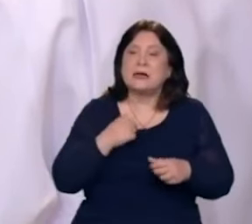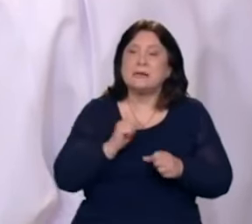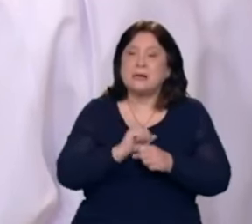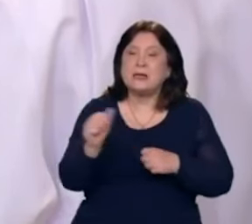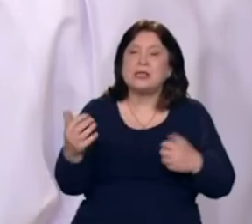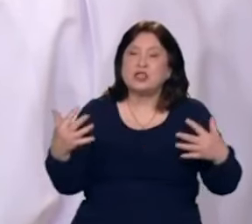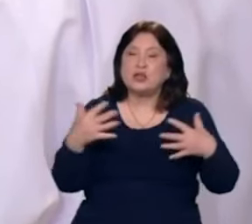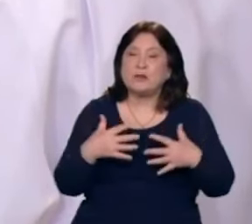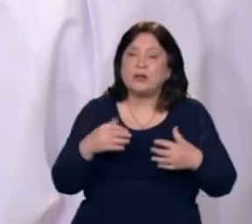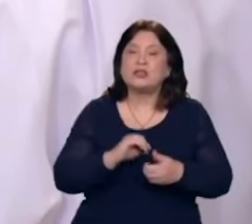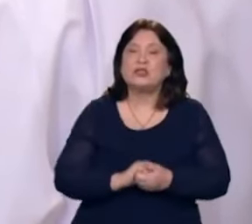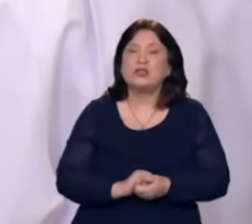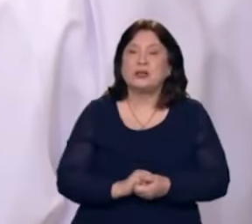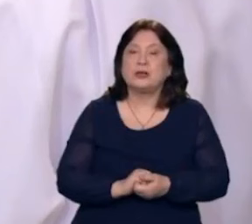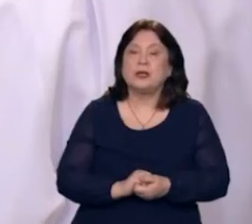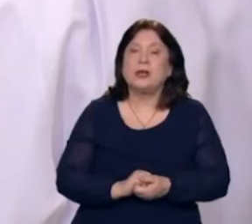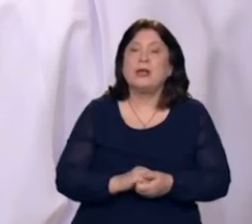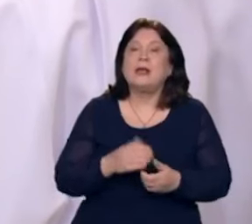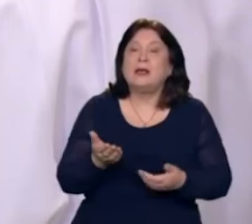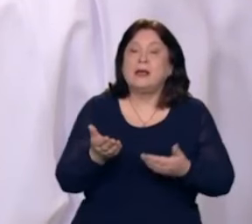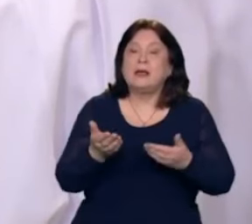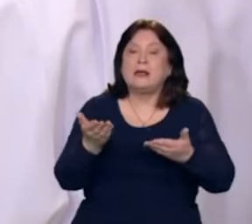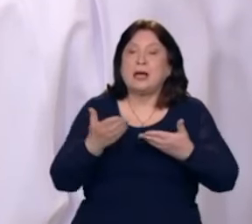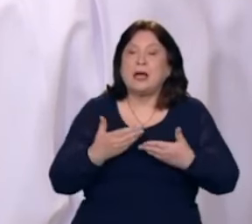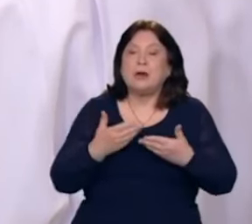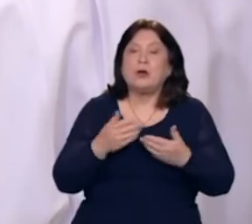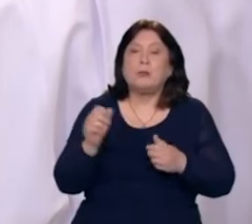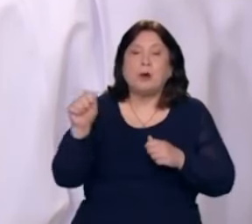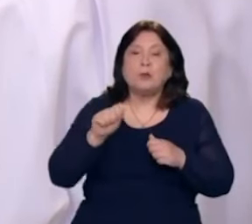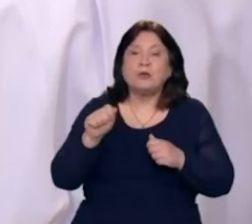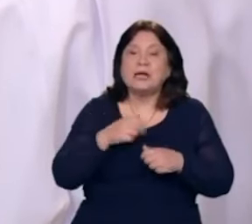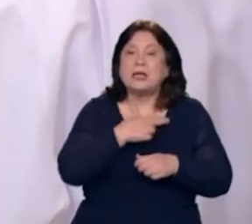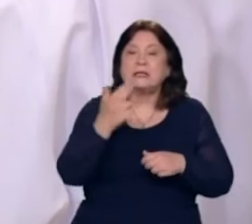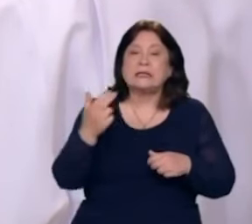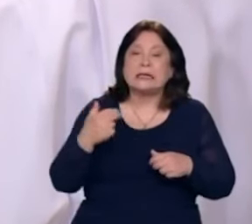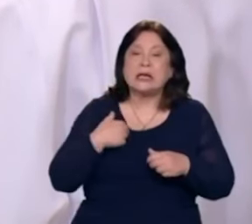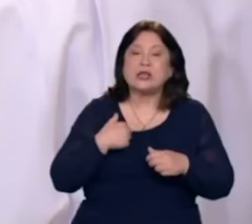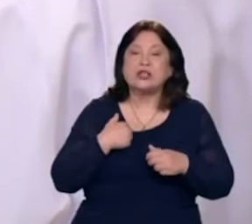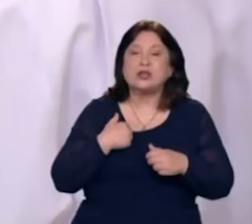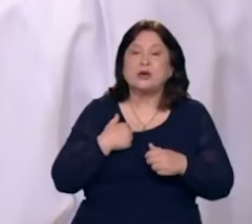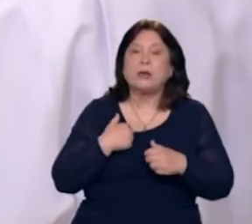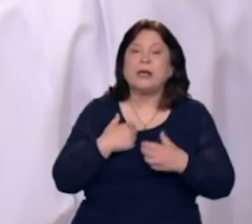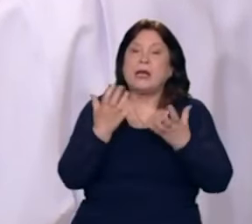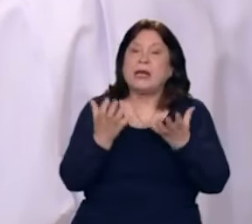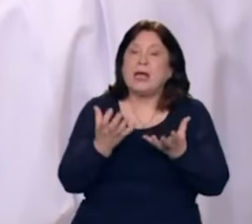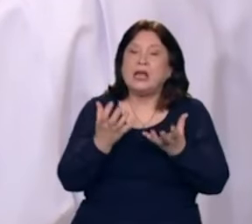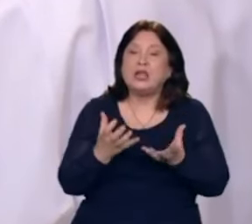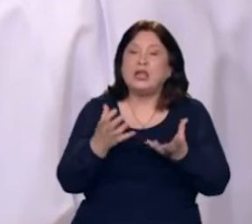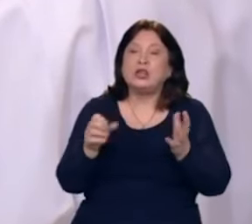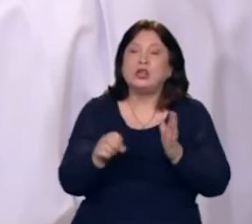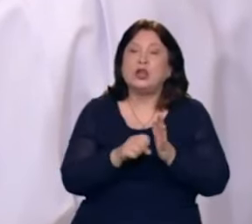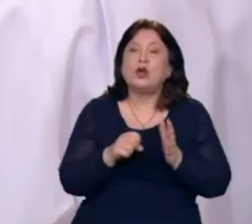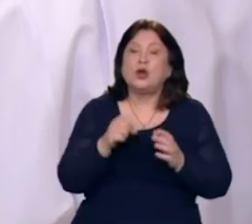towarzy pobudzając naszą gorliwość do pełnienia dobrych